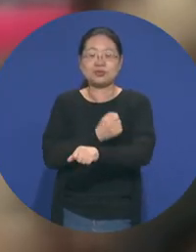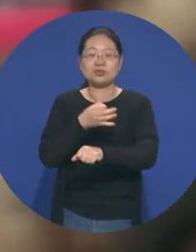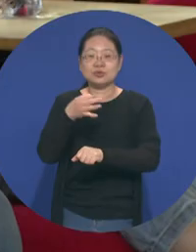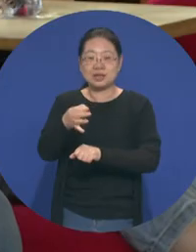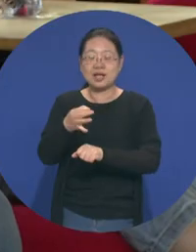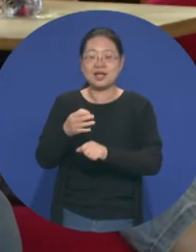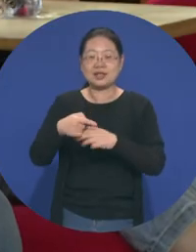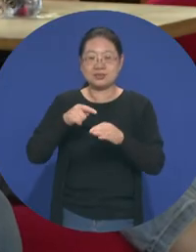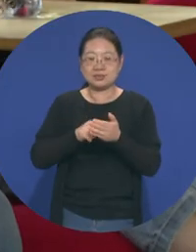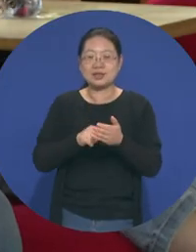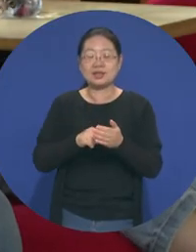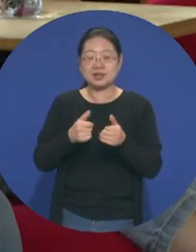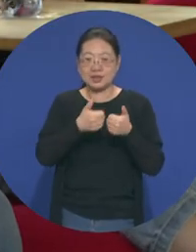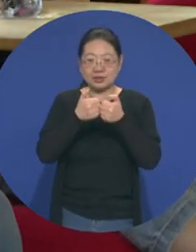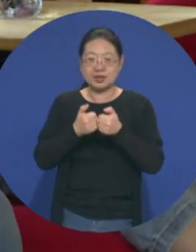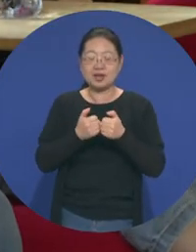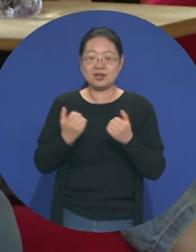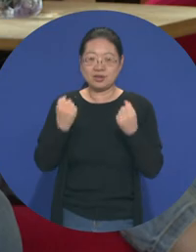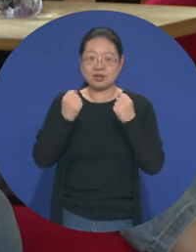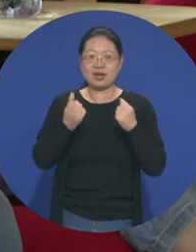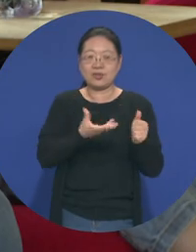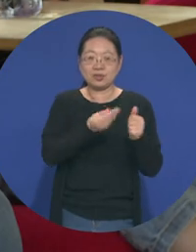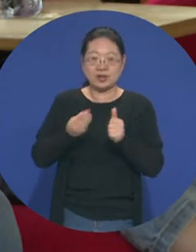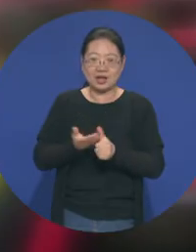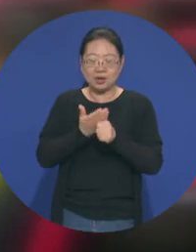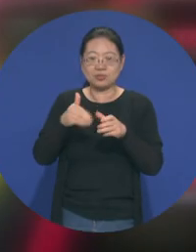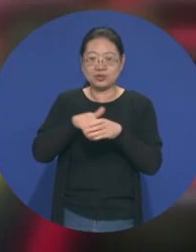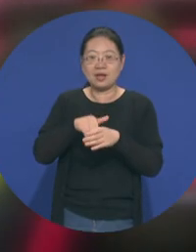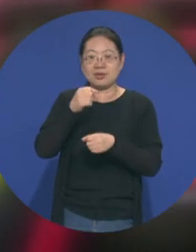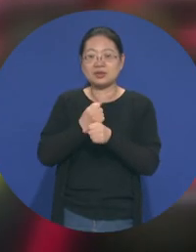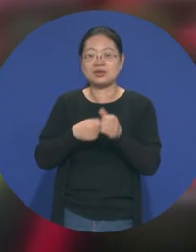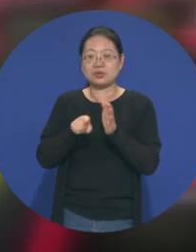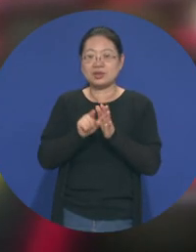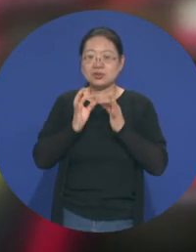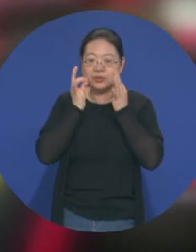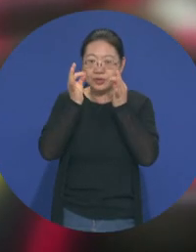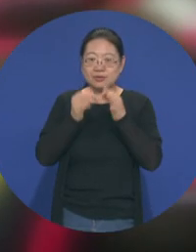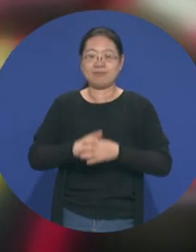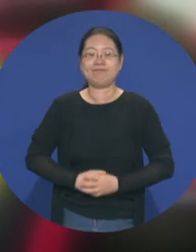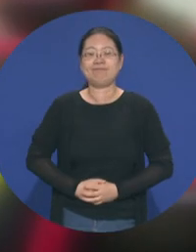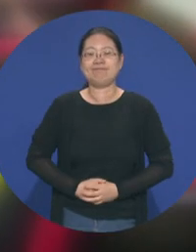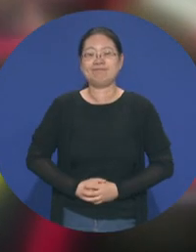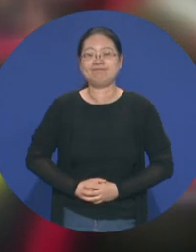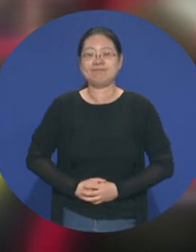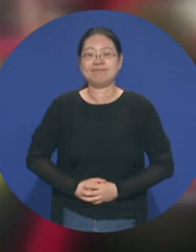양육수당과 심리상담 등 건강한 입양문화 정착과 활성화를 위해 노력하고 있습니다.